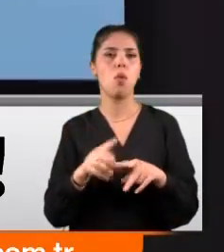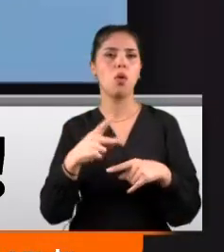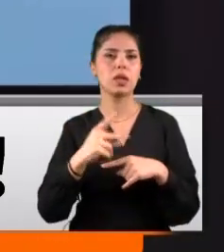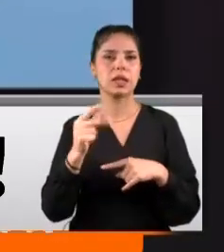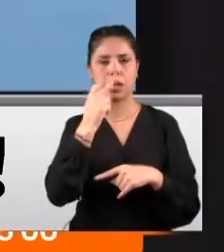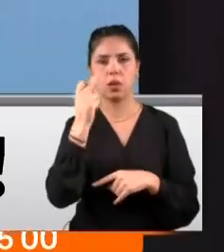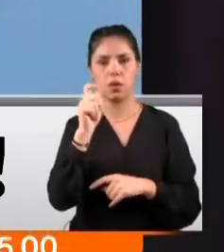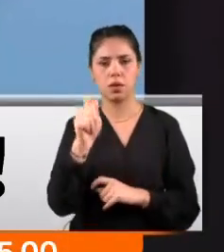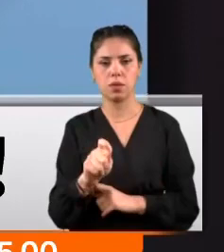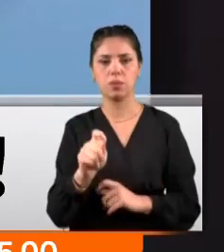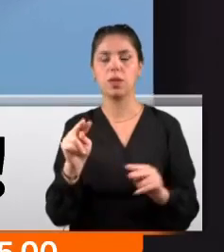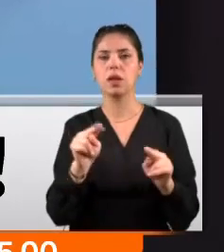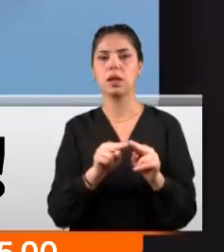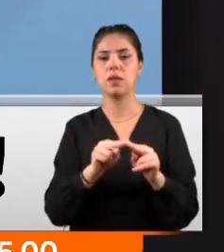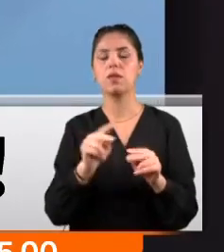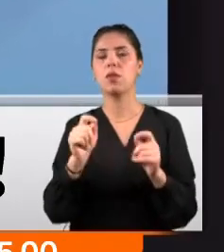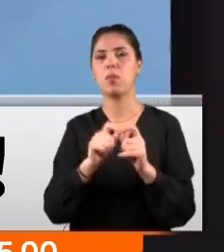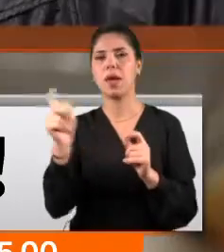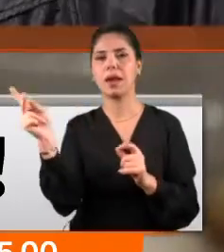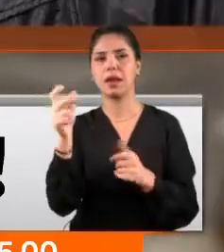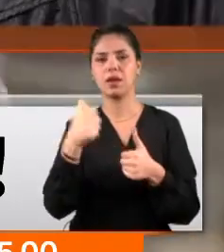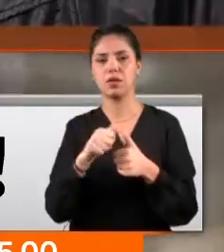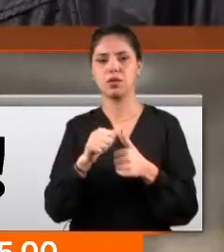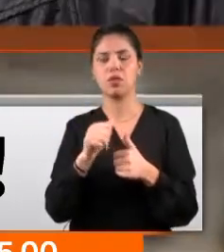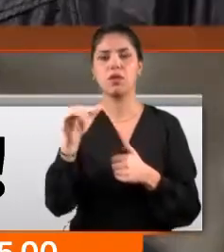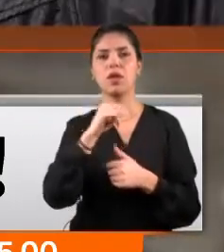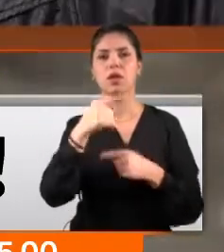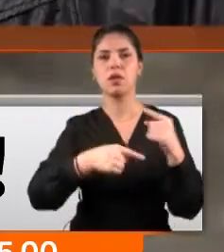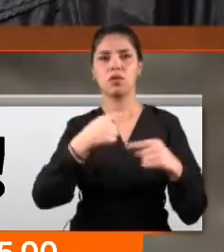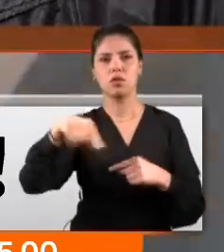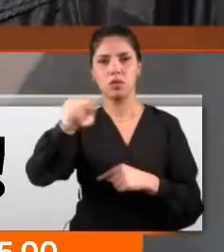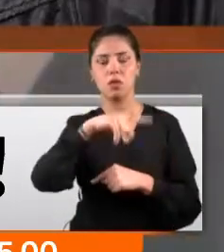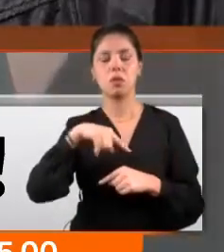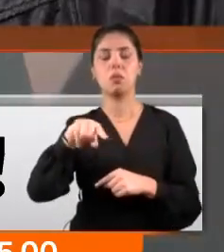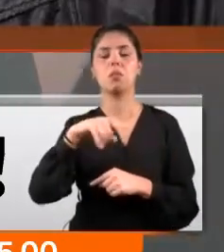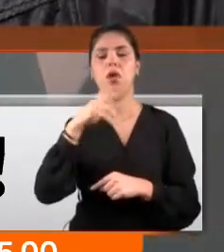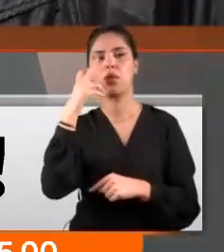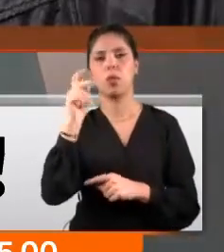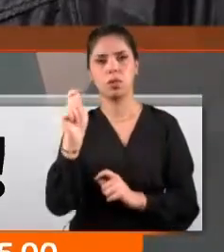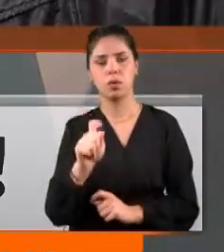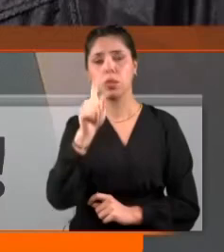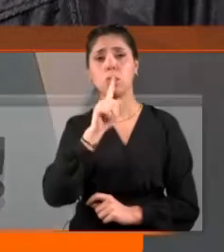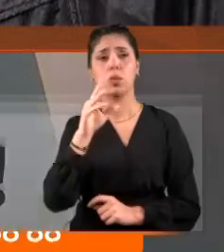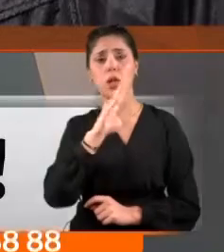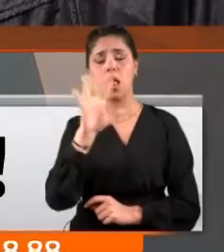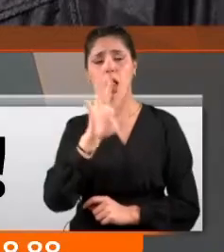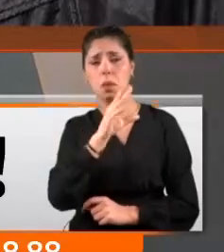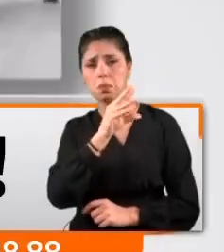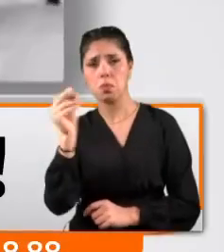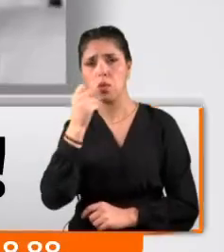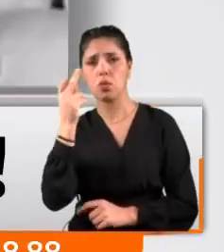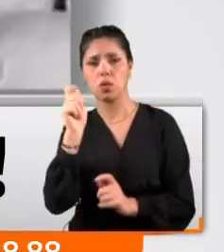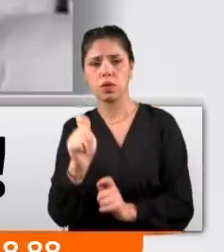karışmıştı. Kıvanç Beril Talu çiftinin yakın çevresini yüksek kar vaadiyle kandırdığı, 150 milyonluk vurgun yaptığı iddia